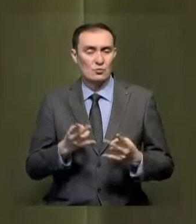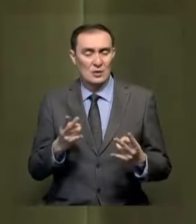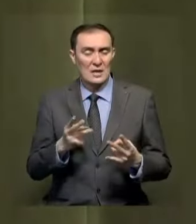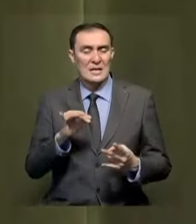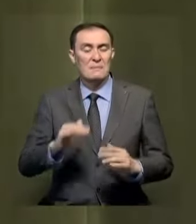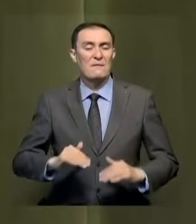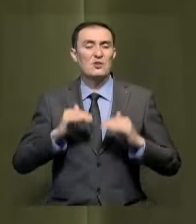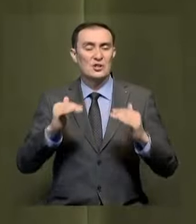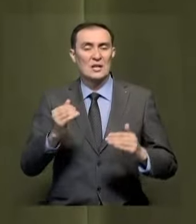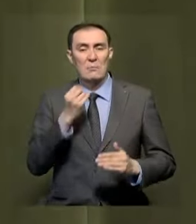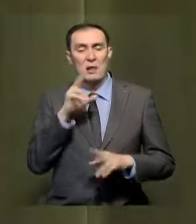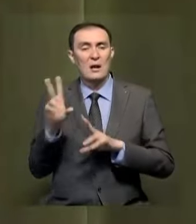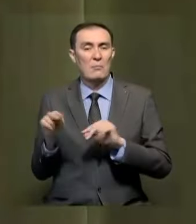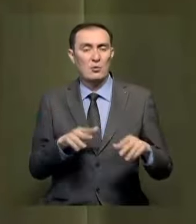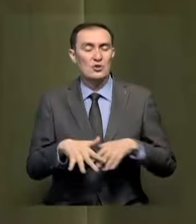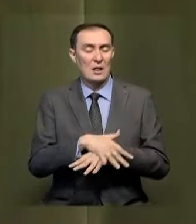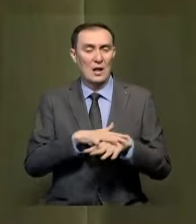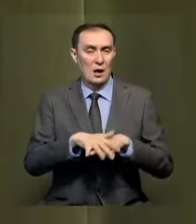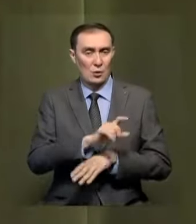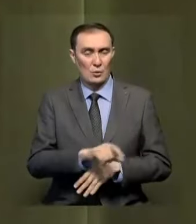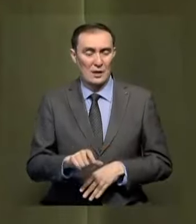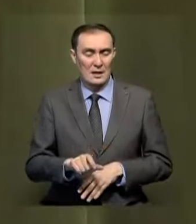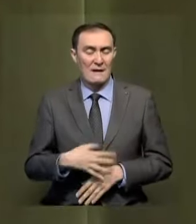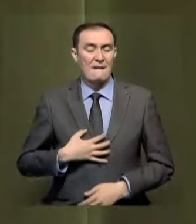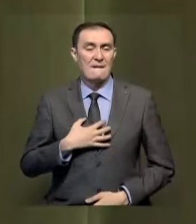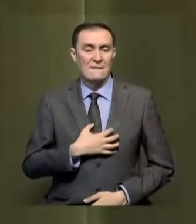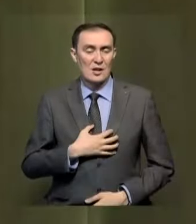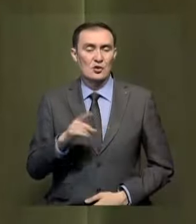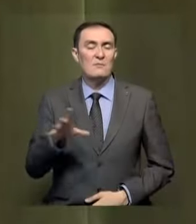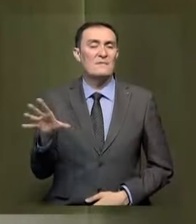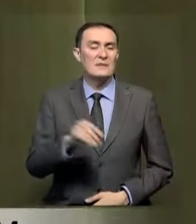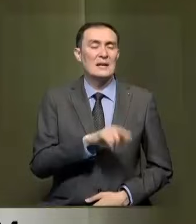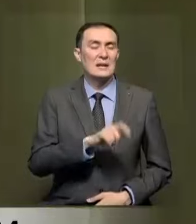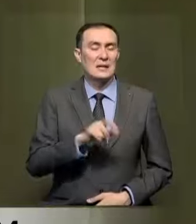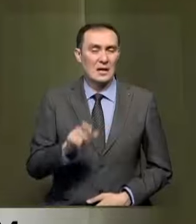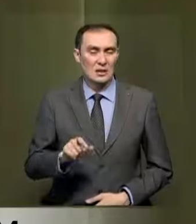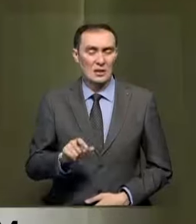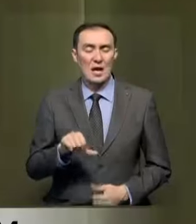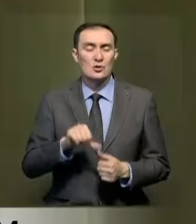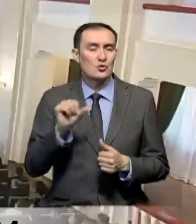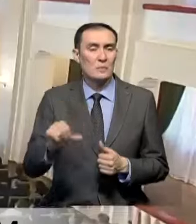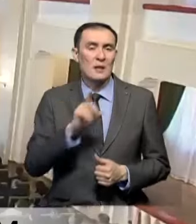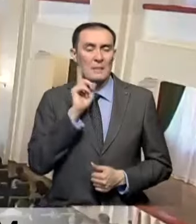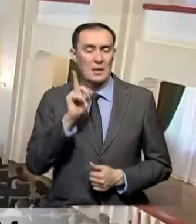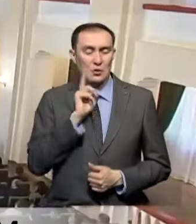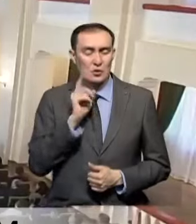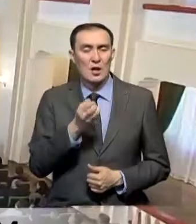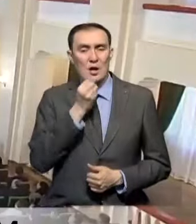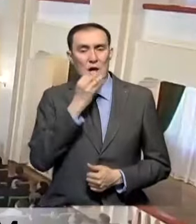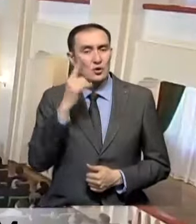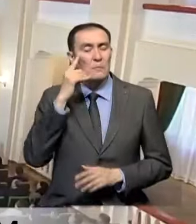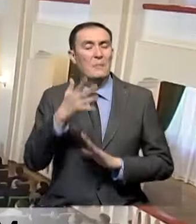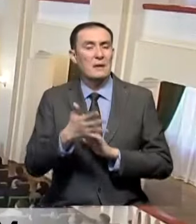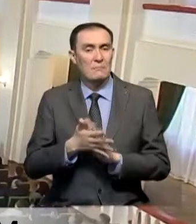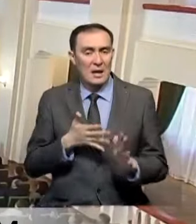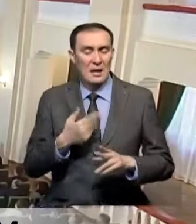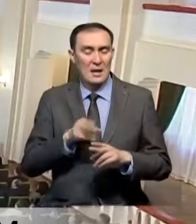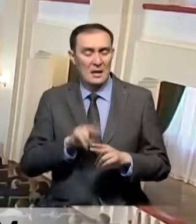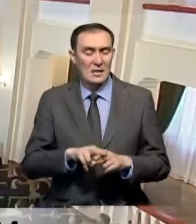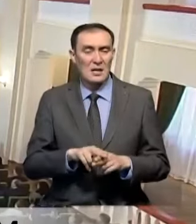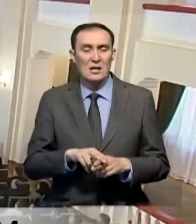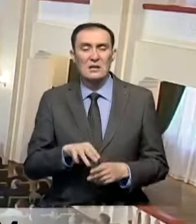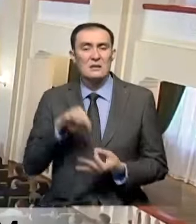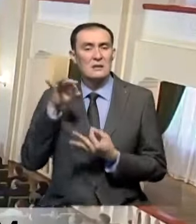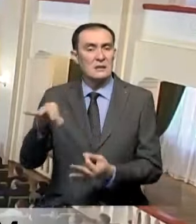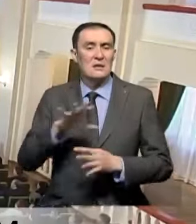и повышение благополучия народа важно чтобы все граждане в особенности молодёжь хорошо понимали это и не